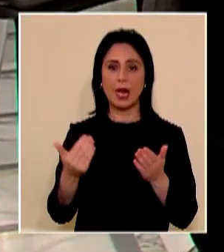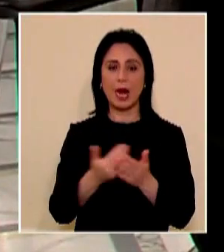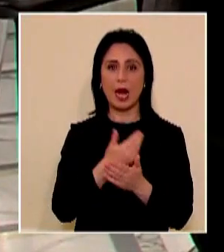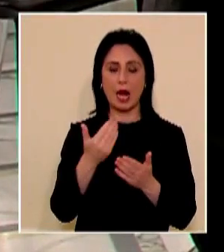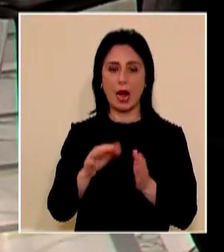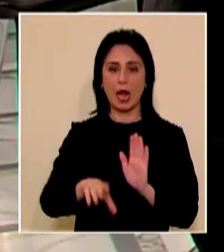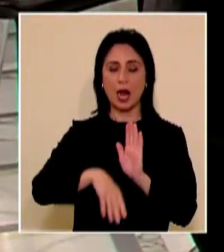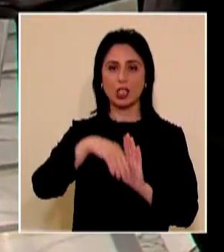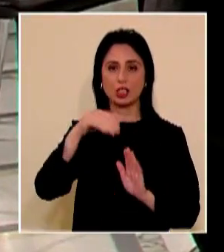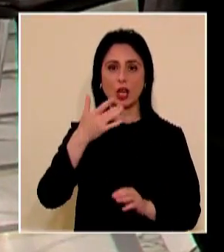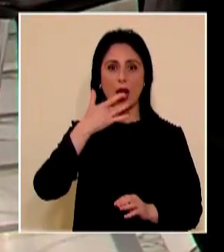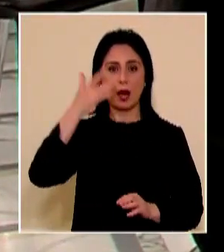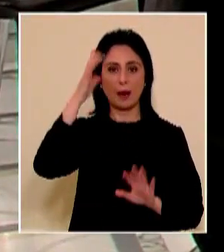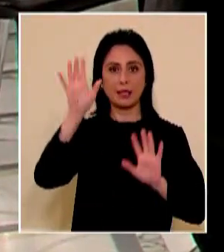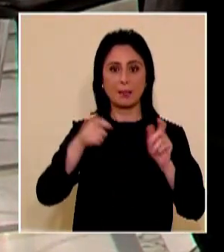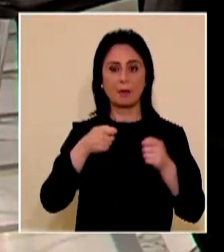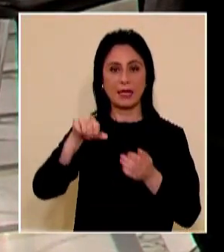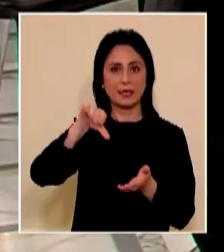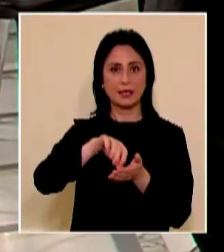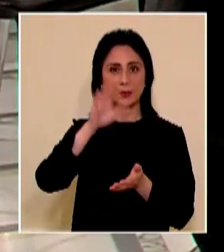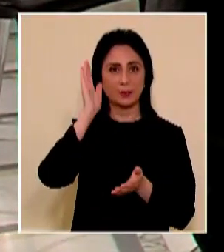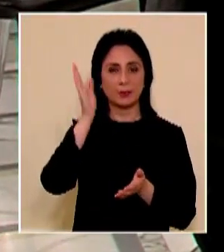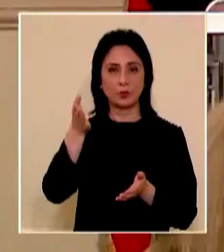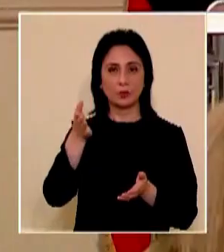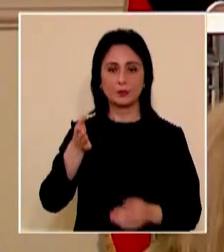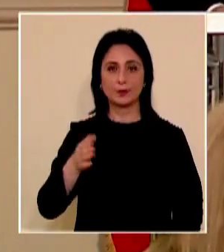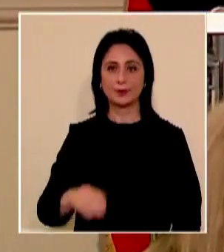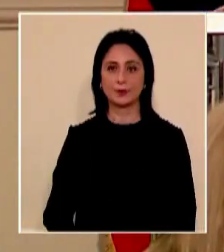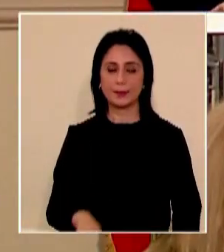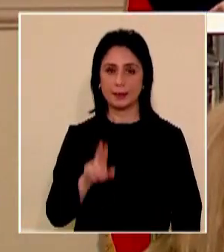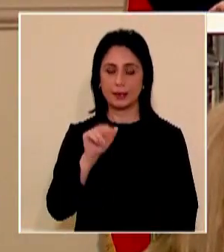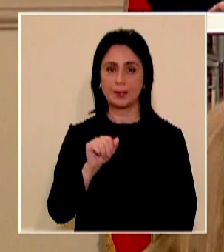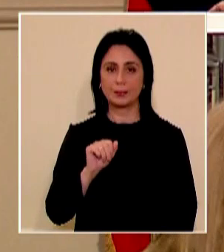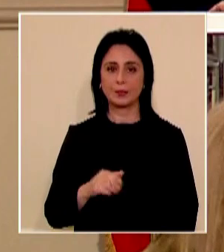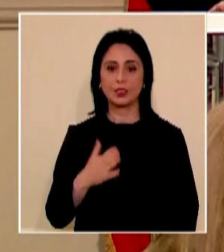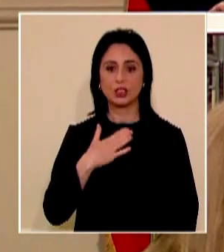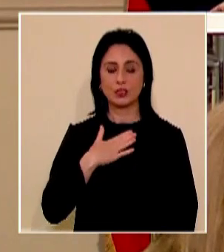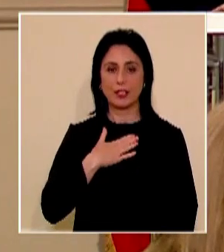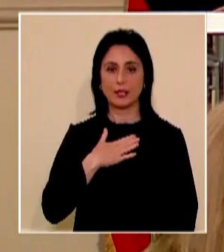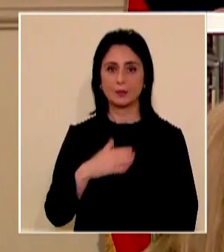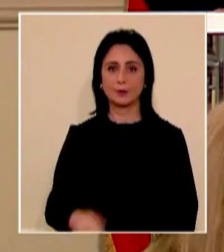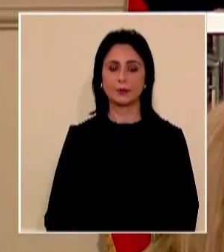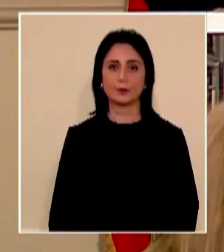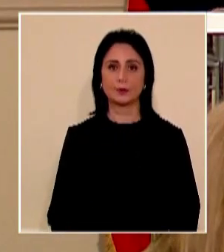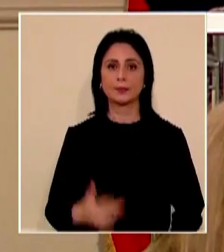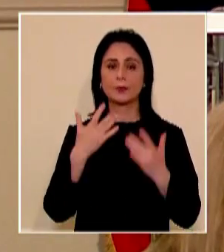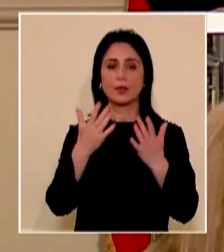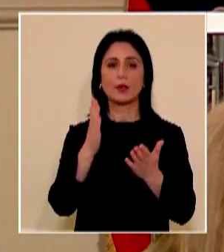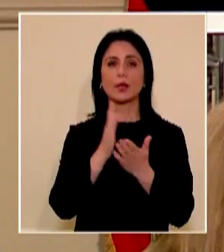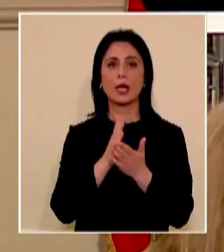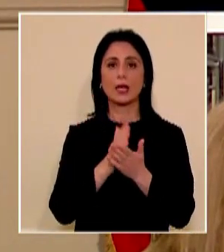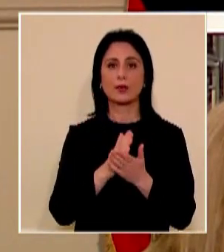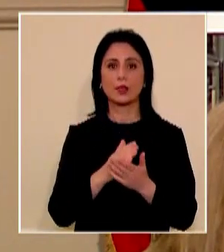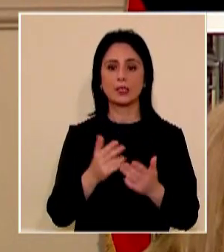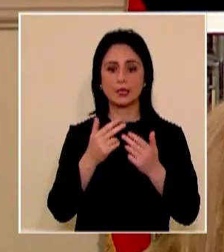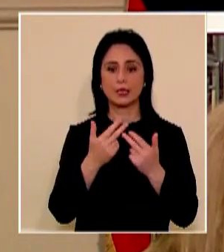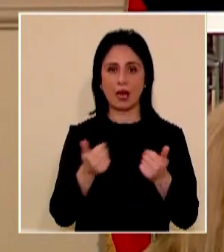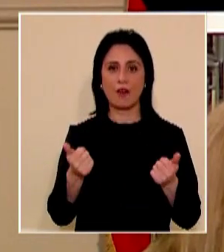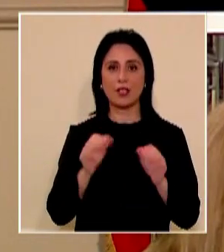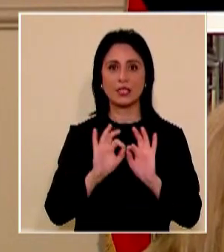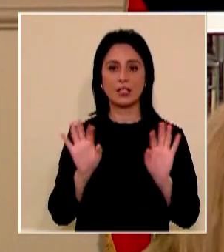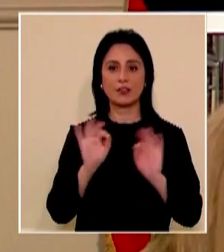Ahaldaši Arčeuli Ameriki z prezidenti, da členi Motchovnari z Kavaziare